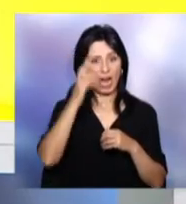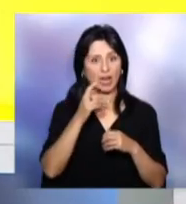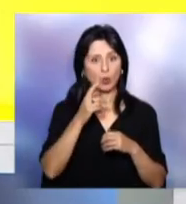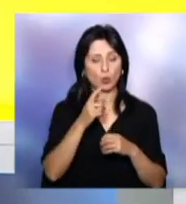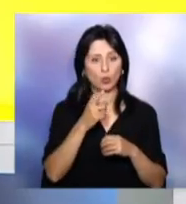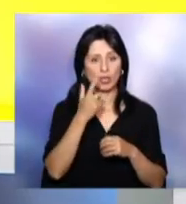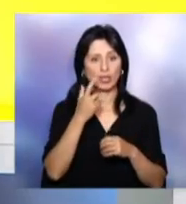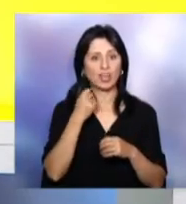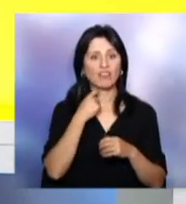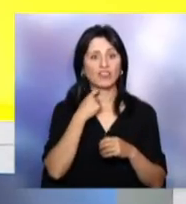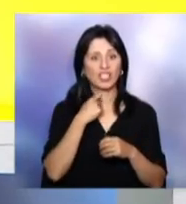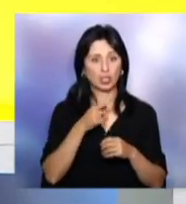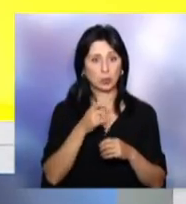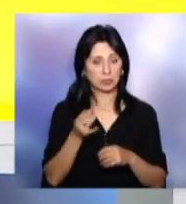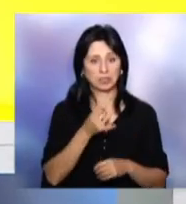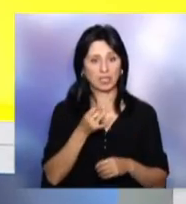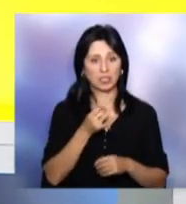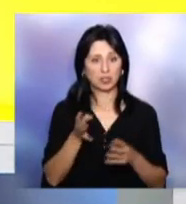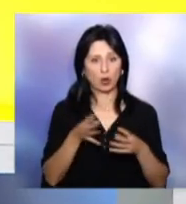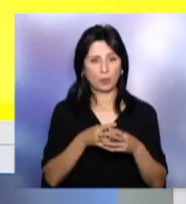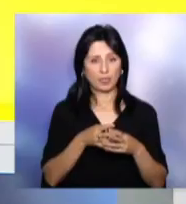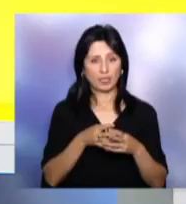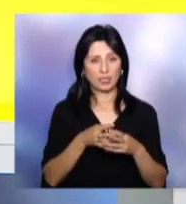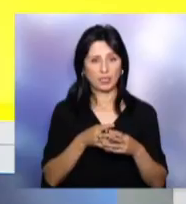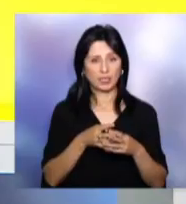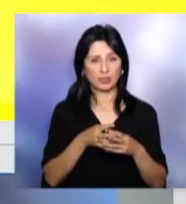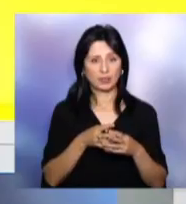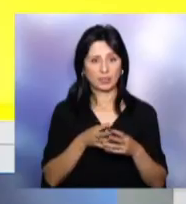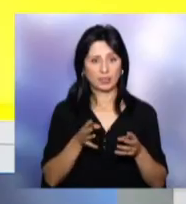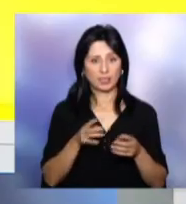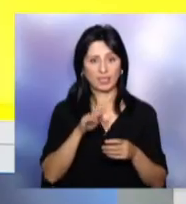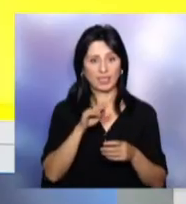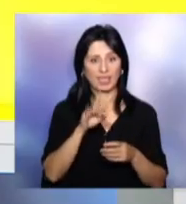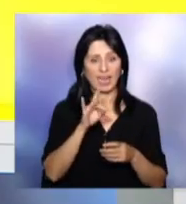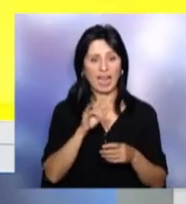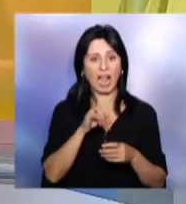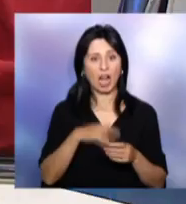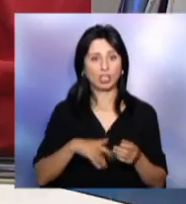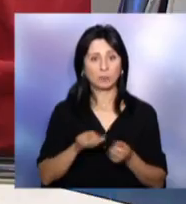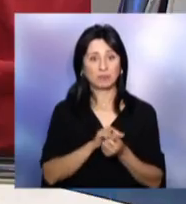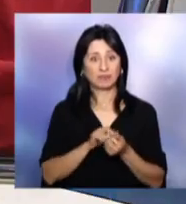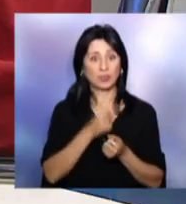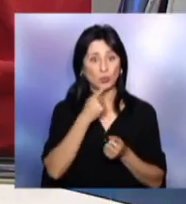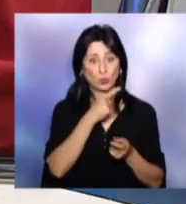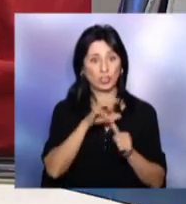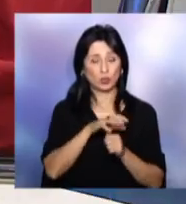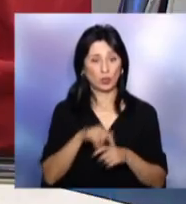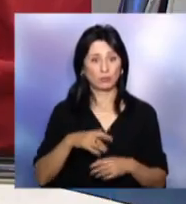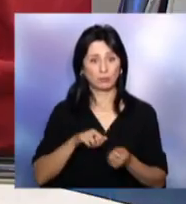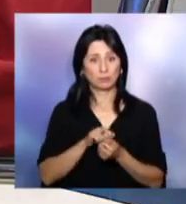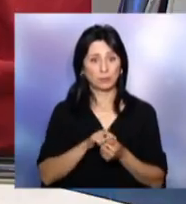კაწითელი. აი, ძალიან საინტერესო კომბინაცია, იმიტომ რომ აი ეს ტრეჰალოზა, რომლის მონელებაც ცოტა გვიჭირს, შეიძლება